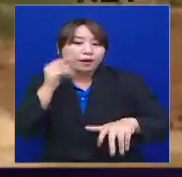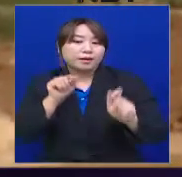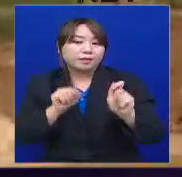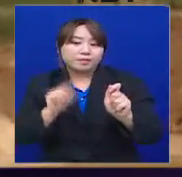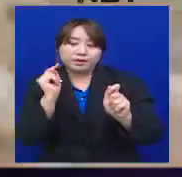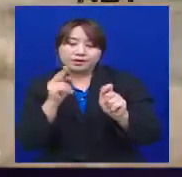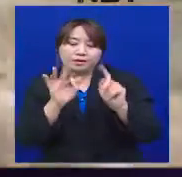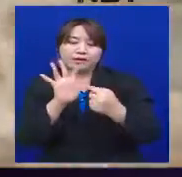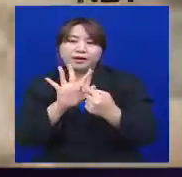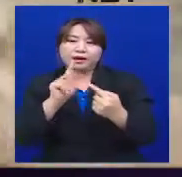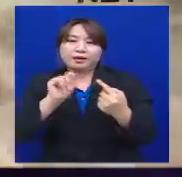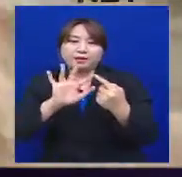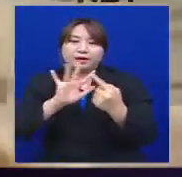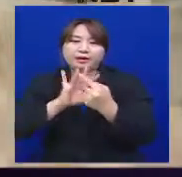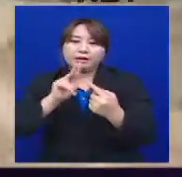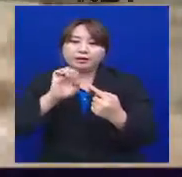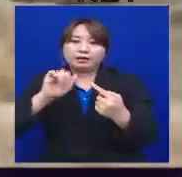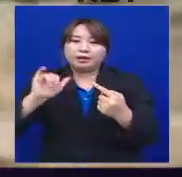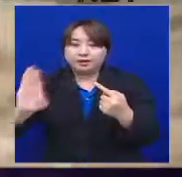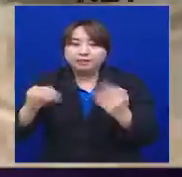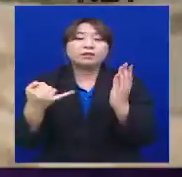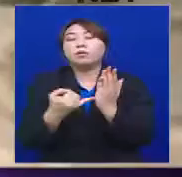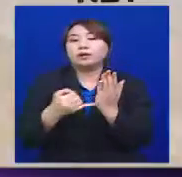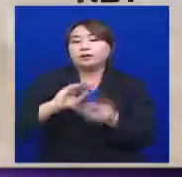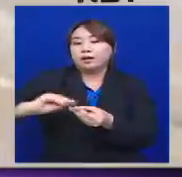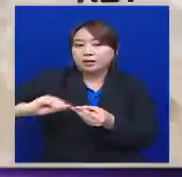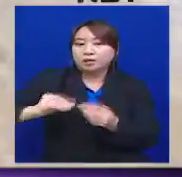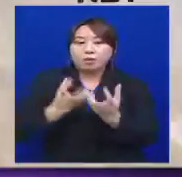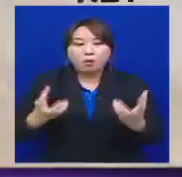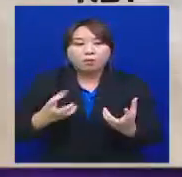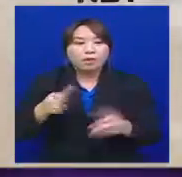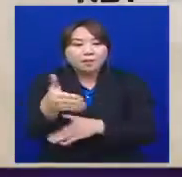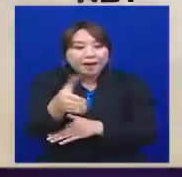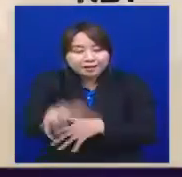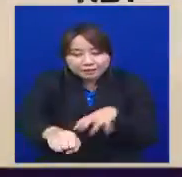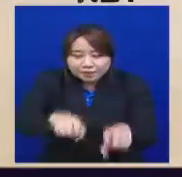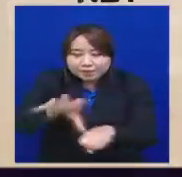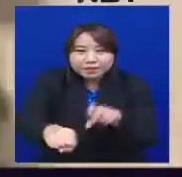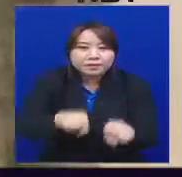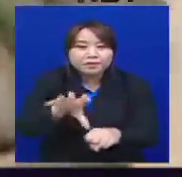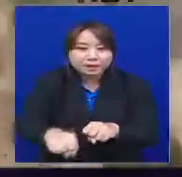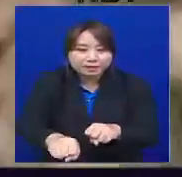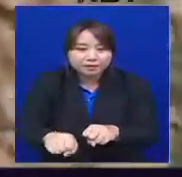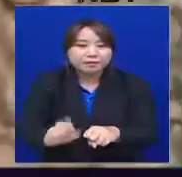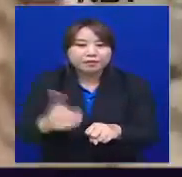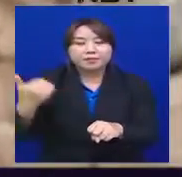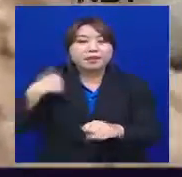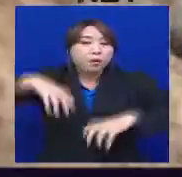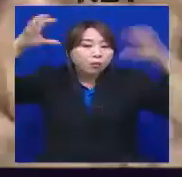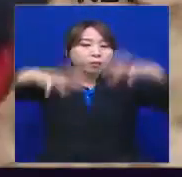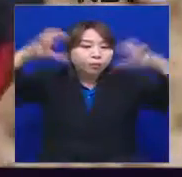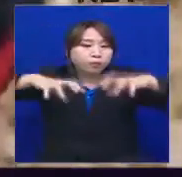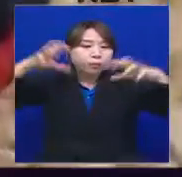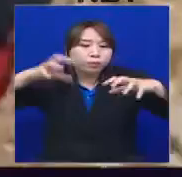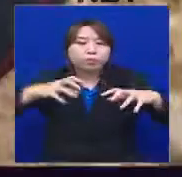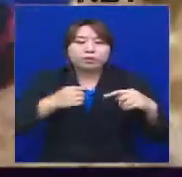ท่าตะเกียบจังหวัดฉะเชิงเทรากันบ้างนะครับนำอุปกรณ์ต่างๆออกมาจับปลาที่อ่างเก็บน้ำคลองศรยัดหลังจากมีฝนตกลงมา